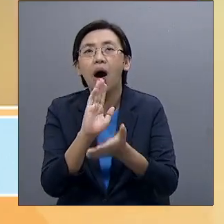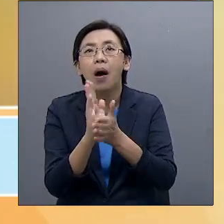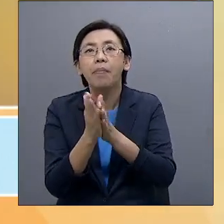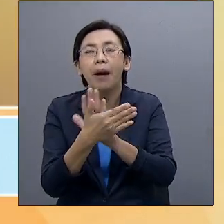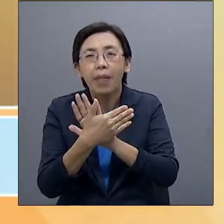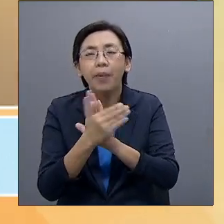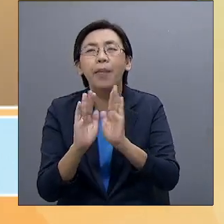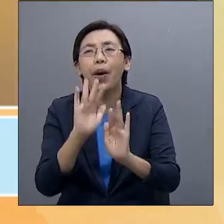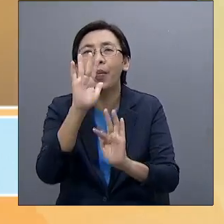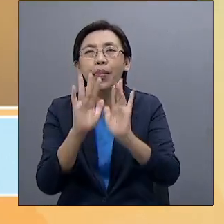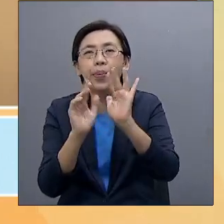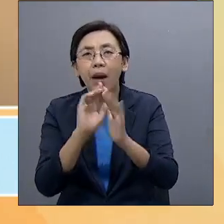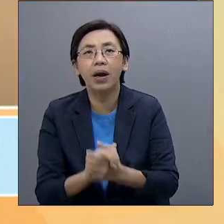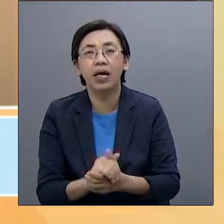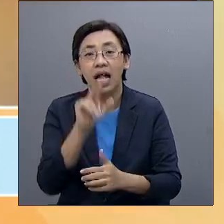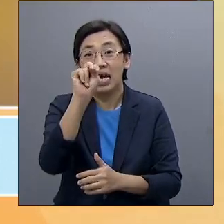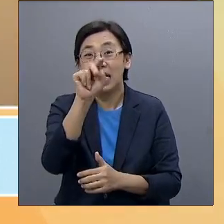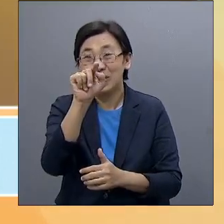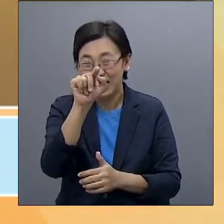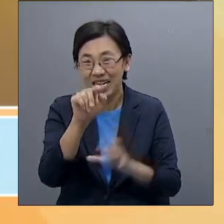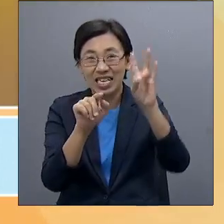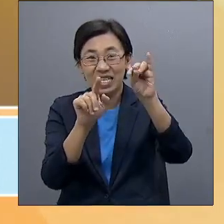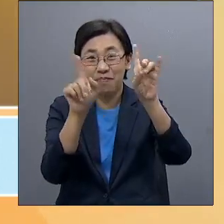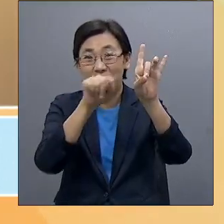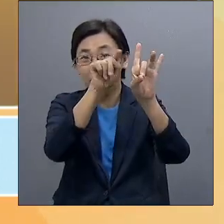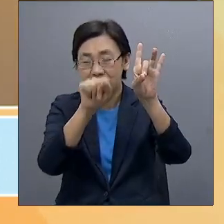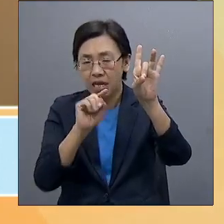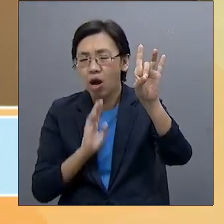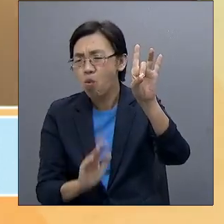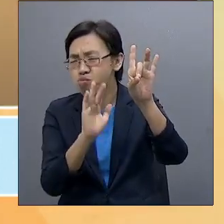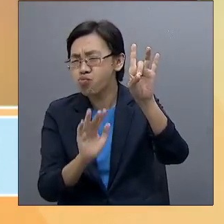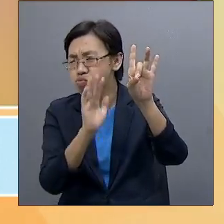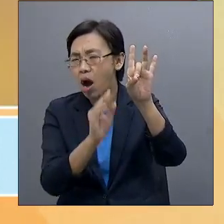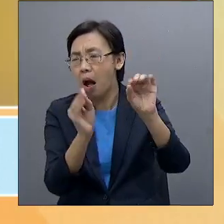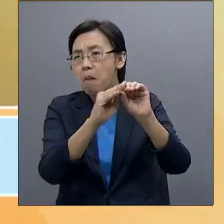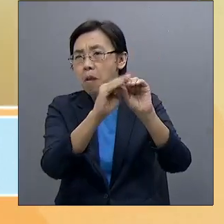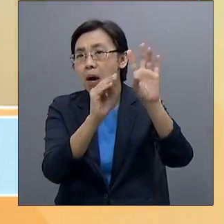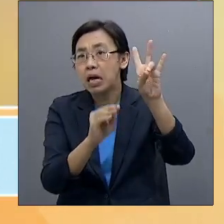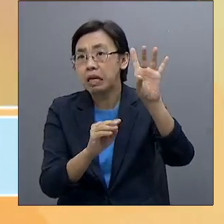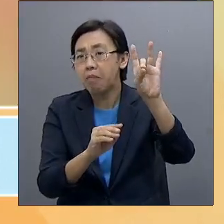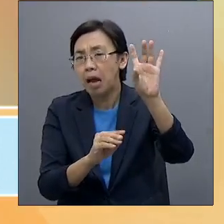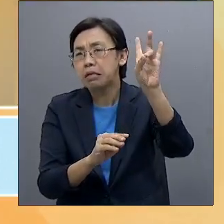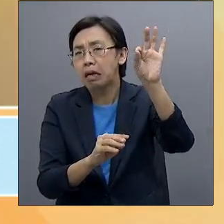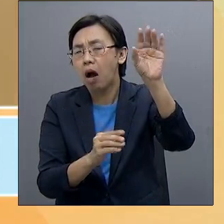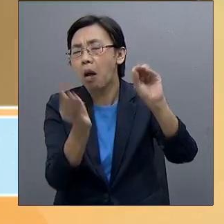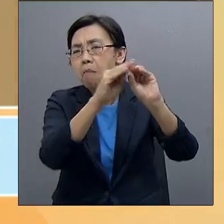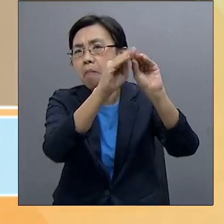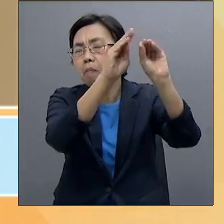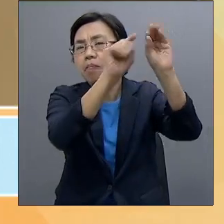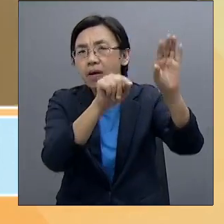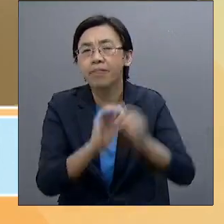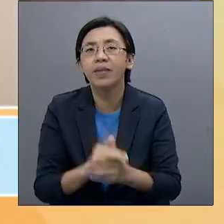ไอมันจะเพิ่มปริมาณไนโตรเจนในอากาศแล้วก็ไปไล่ที่ออกซิเจนที่อยู่ในอากาศนะครับแต่ว่าเนี่ยจะเป็นปัญหาที่อยู่ในพื้นที่ปิ